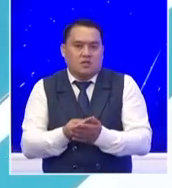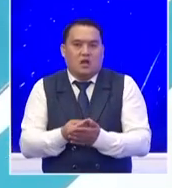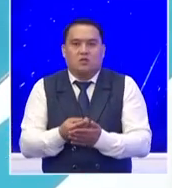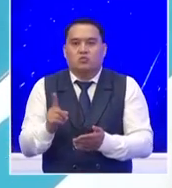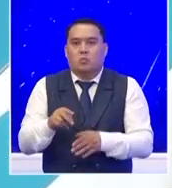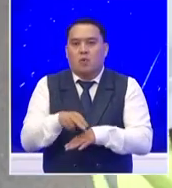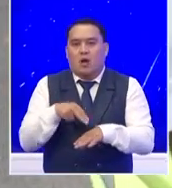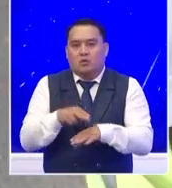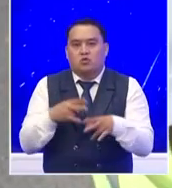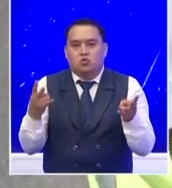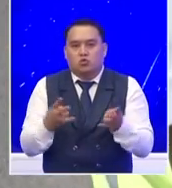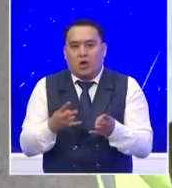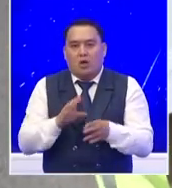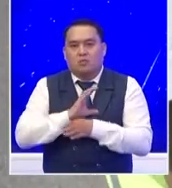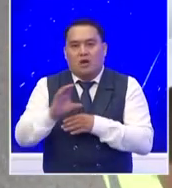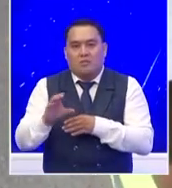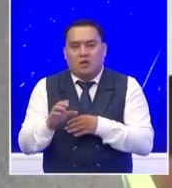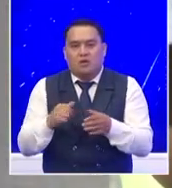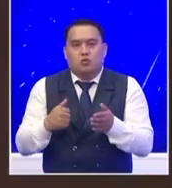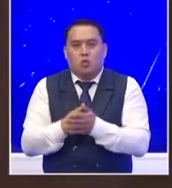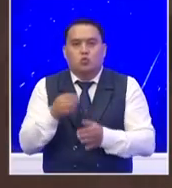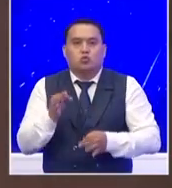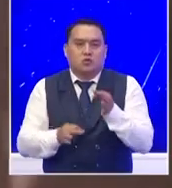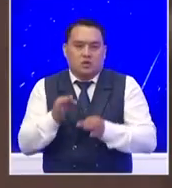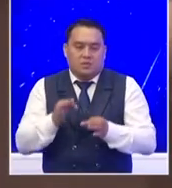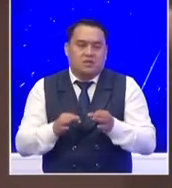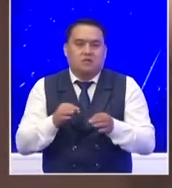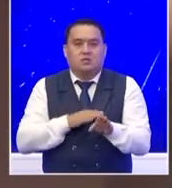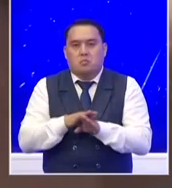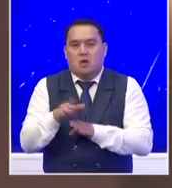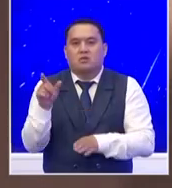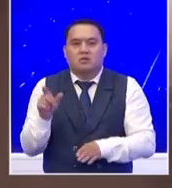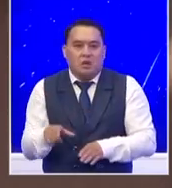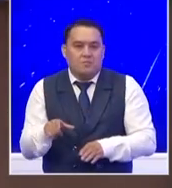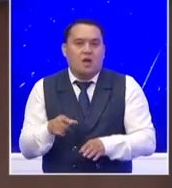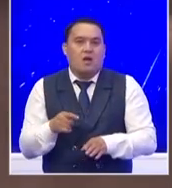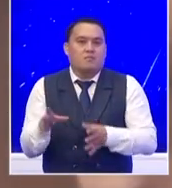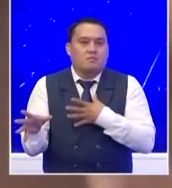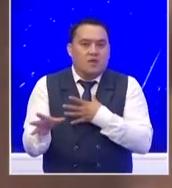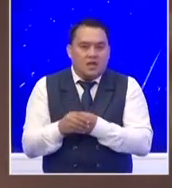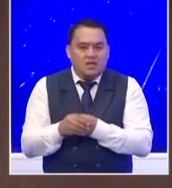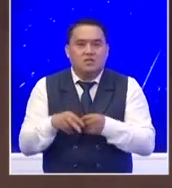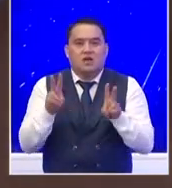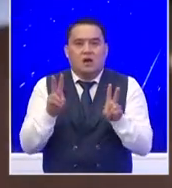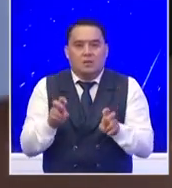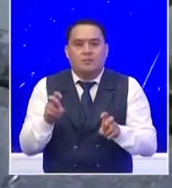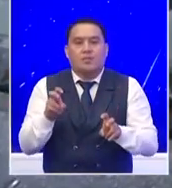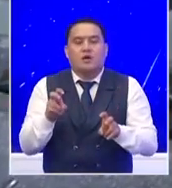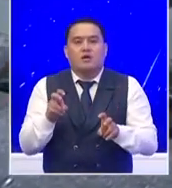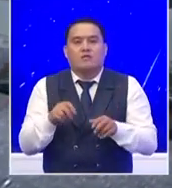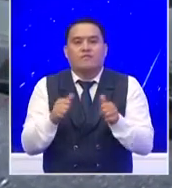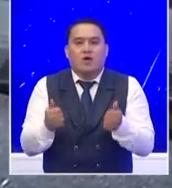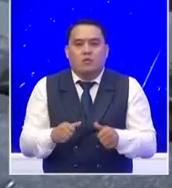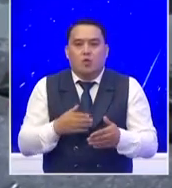связи с чем полицейские вынуждены отправлять материалы дела судебным исполнителям. Вместе с ними в рамках ОПМ «Борышкер»